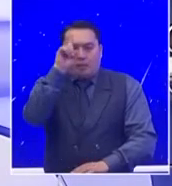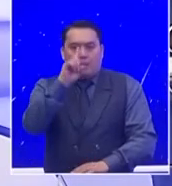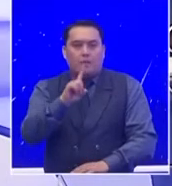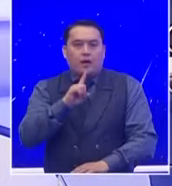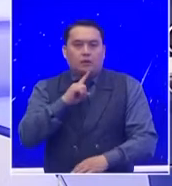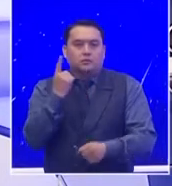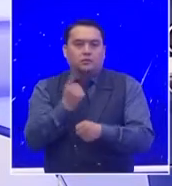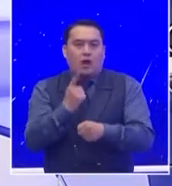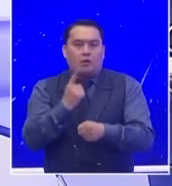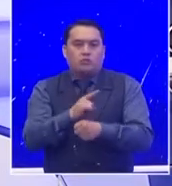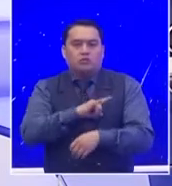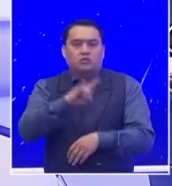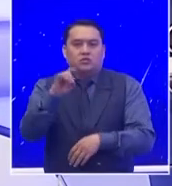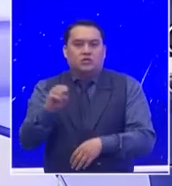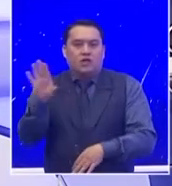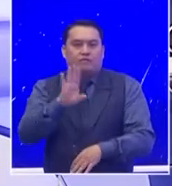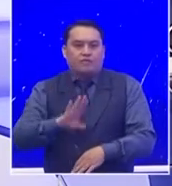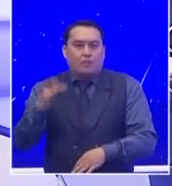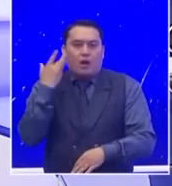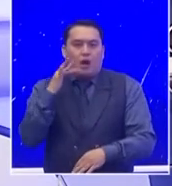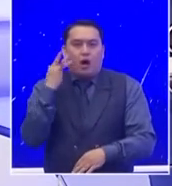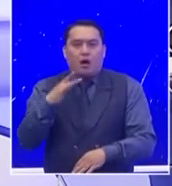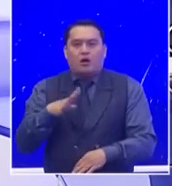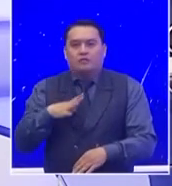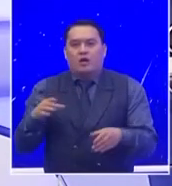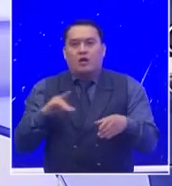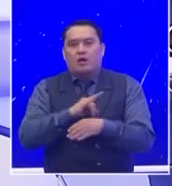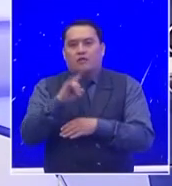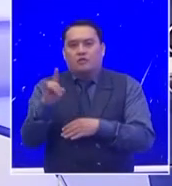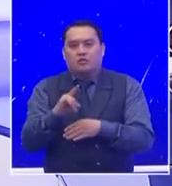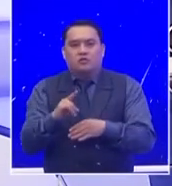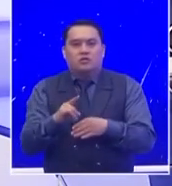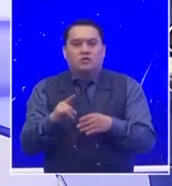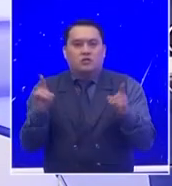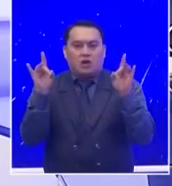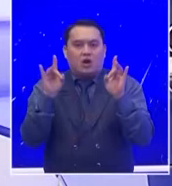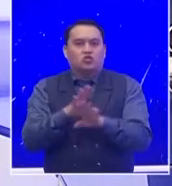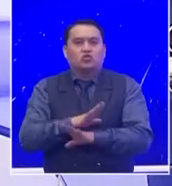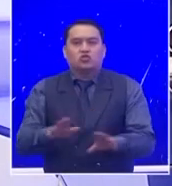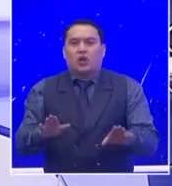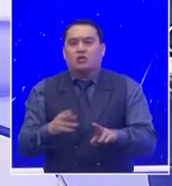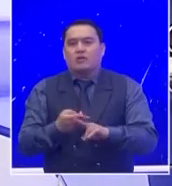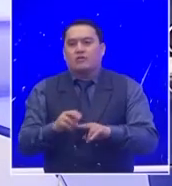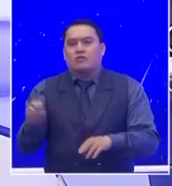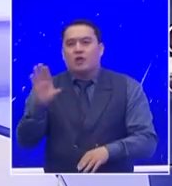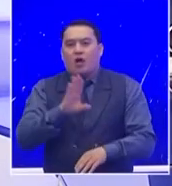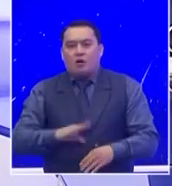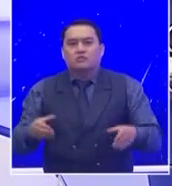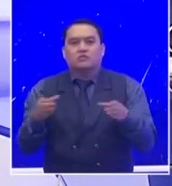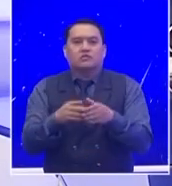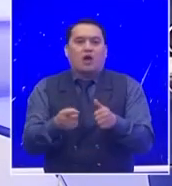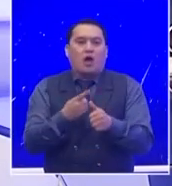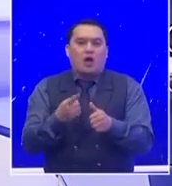Месячный запрет на полеты из Европы в США оказался для авиакомпаний довольно неожиданным. Эту меру в Евросоюзе